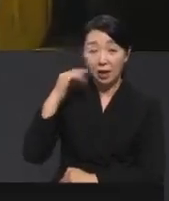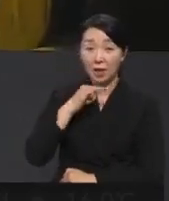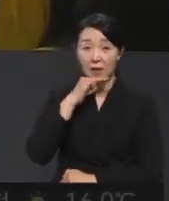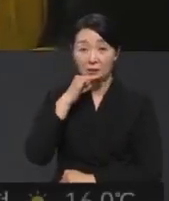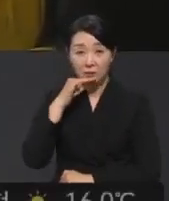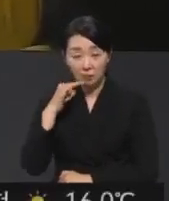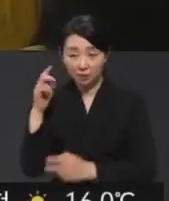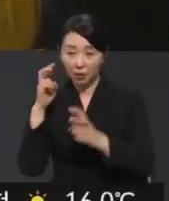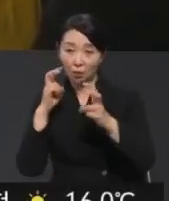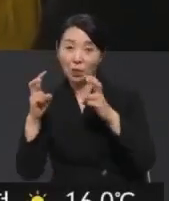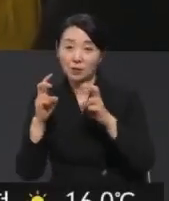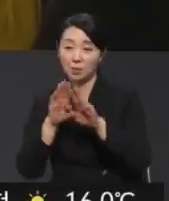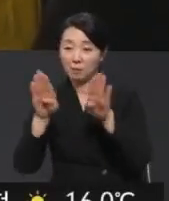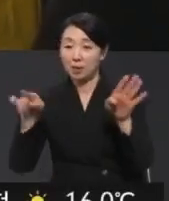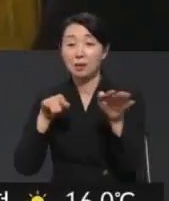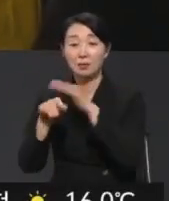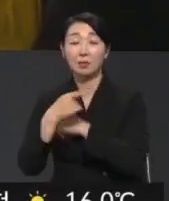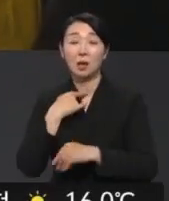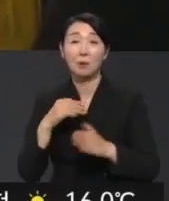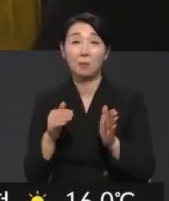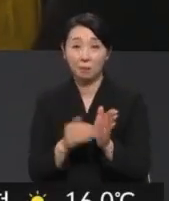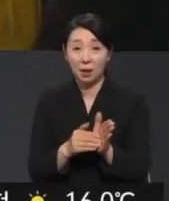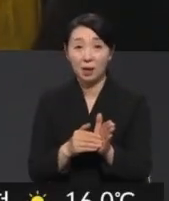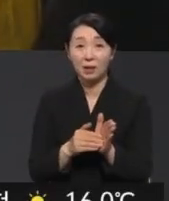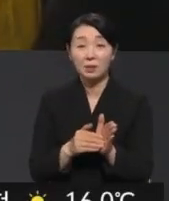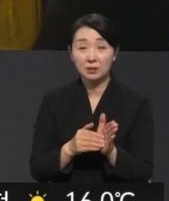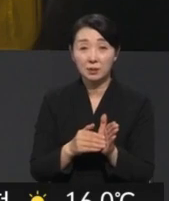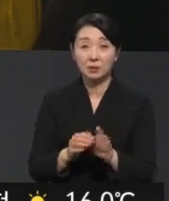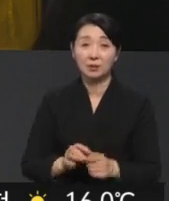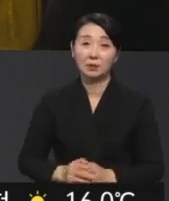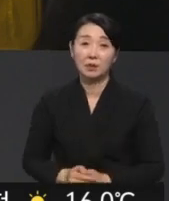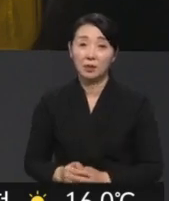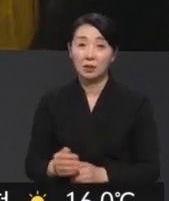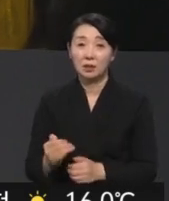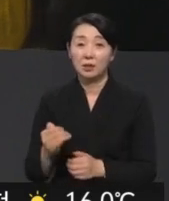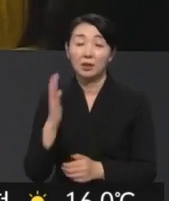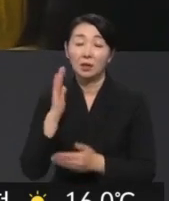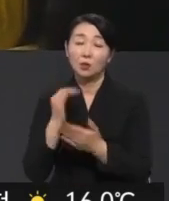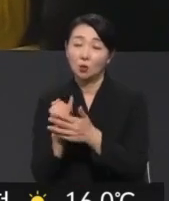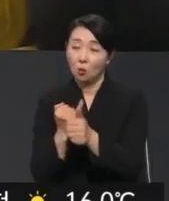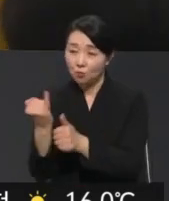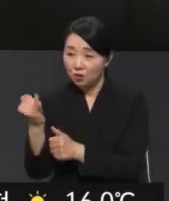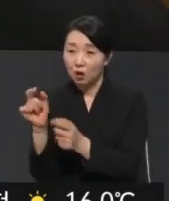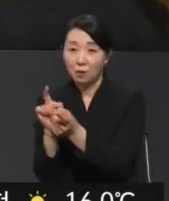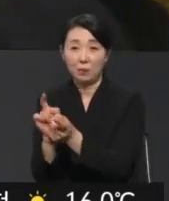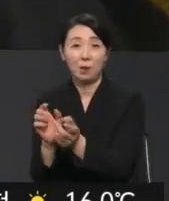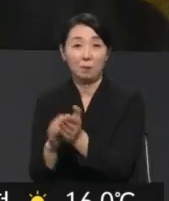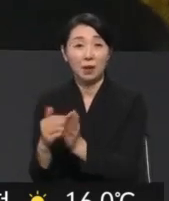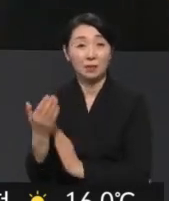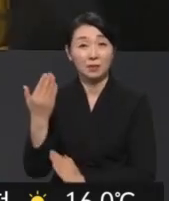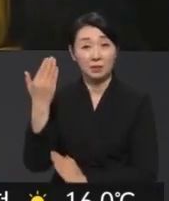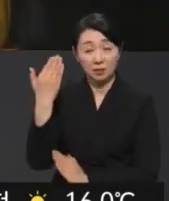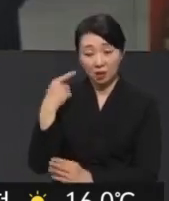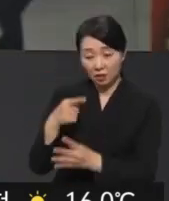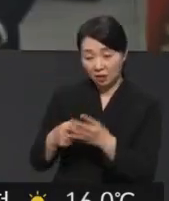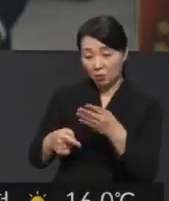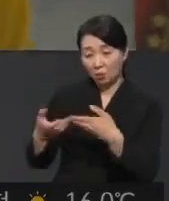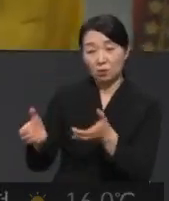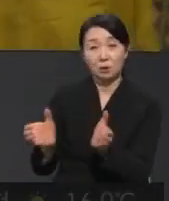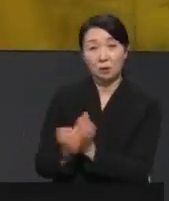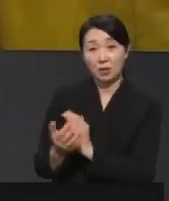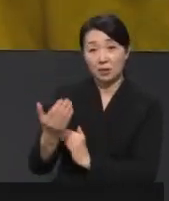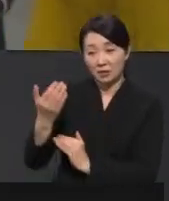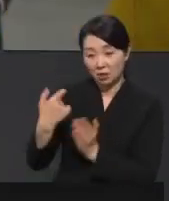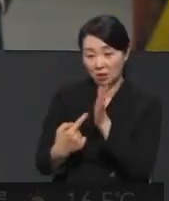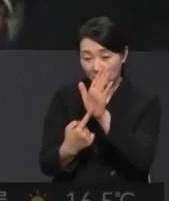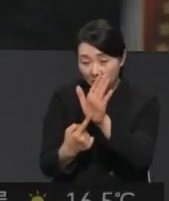바자회에 참석을 했는데 영부인들과의 만남, 해외 순방을 제외하면 대통령실이 사전에 일정을 공지한 윤 대통령의